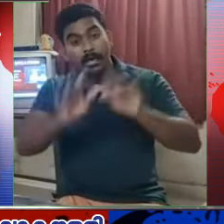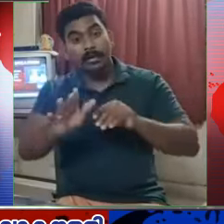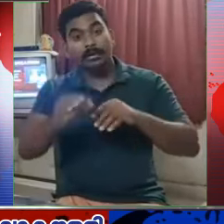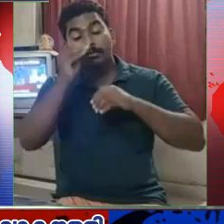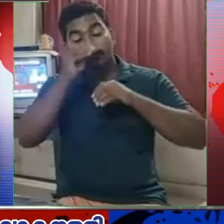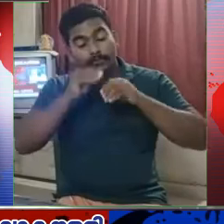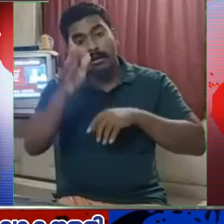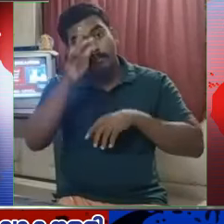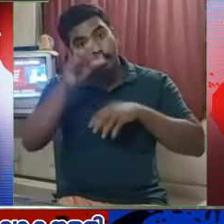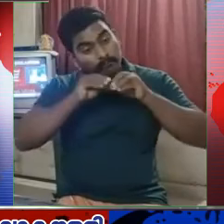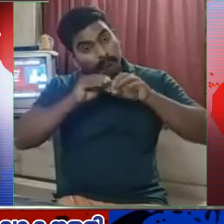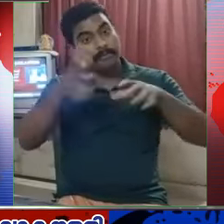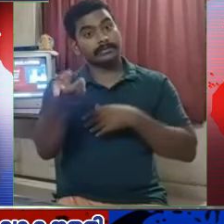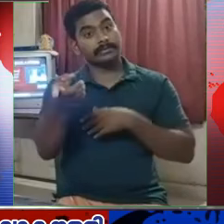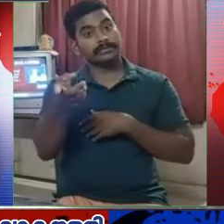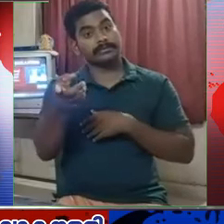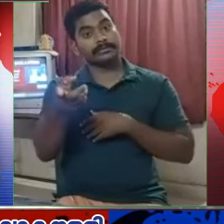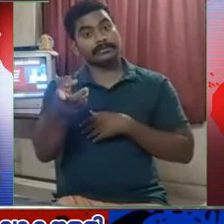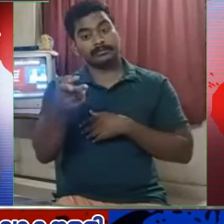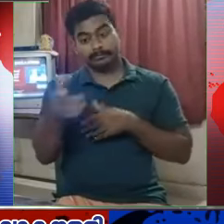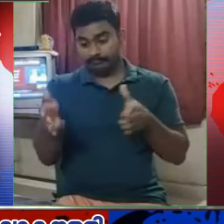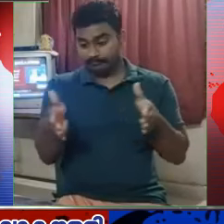അതിൻ്റെ തീയതി നിശ്ചയിച്ചു എന്ന് പറഞ്ഞുകൊണ്ടൊരു പ്രചരണം.